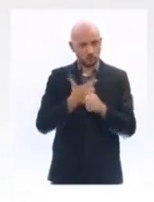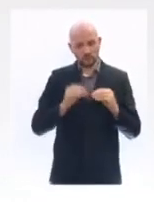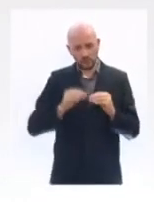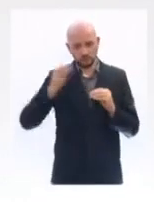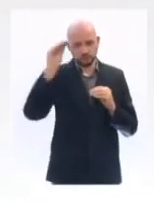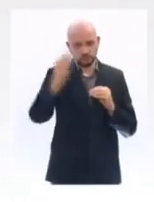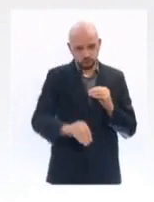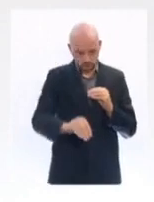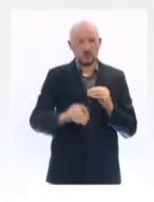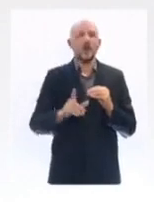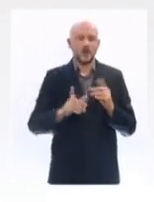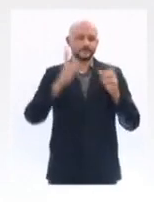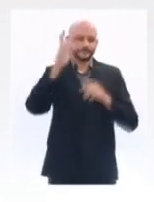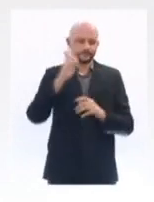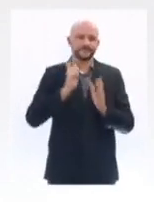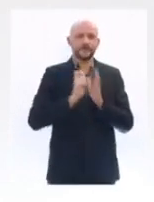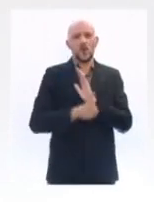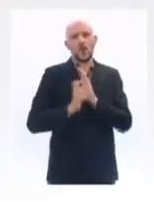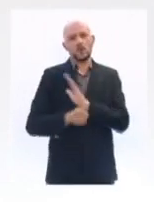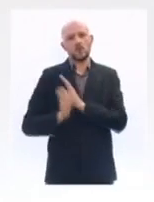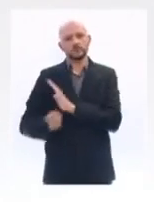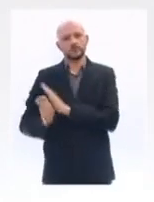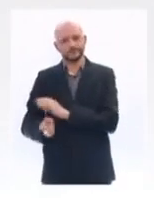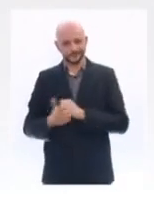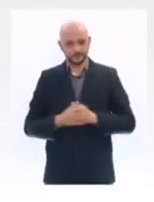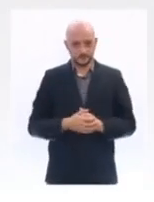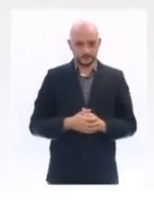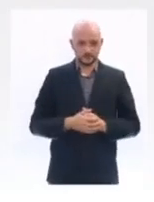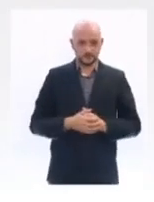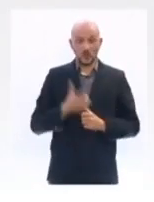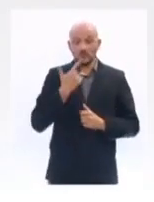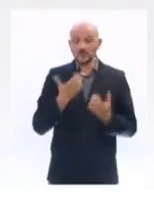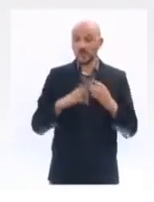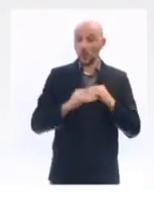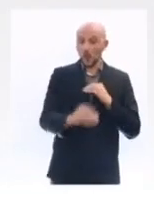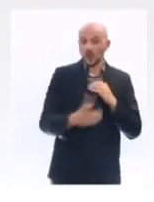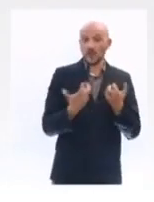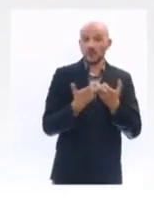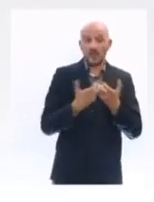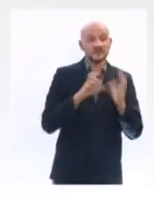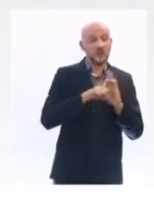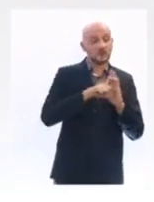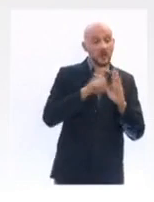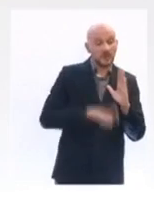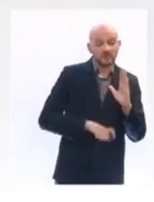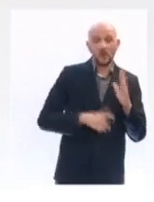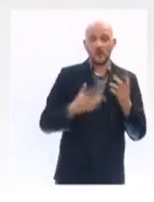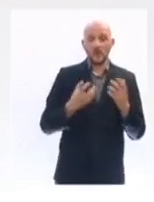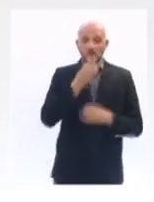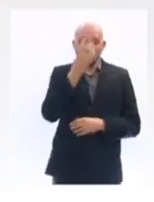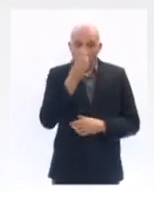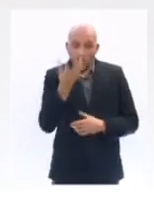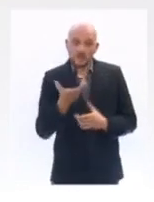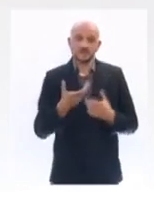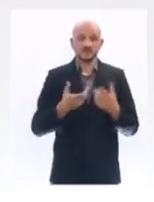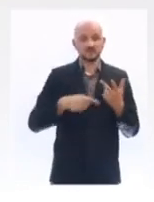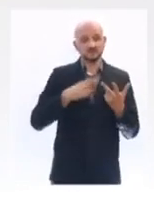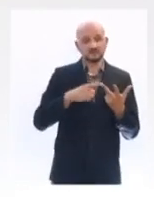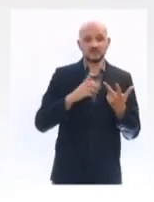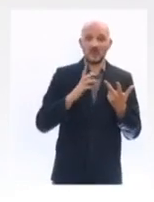le remboursement du capital de son prêt garanti par l'État. Et je précise que la Fédération bancaire française s'est engagée à